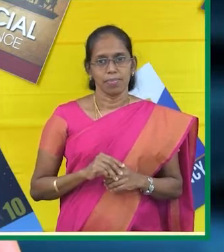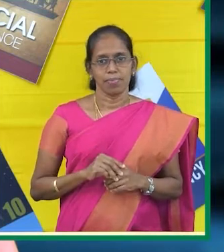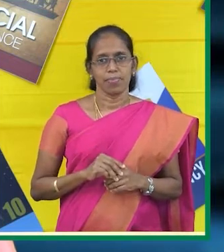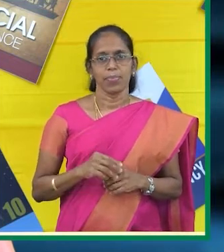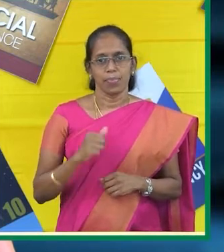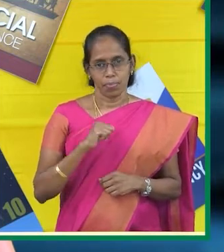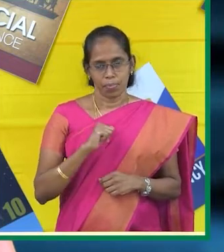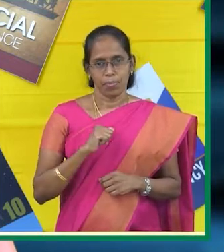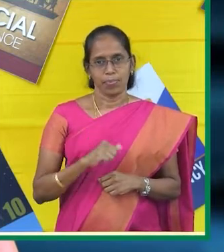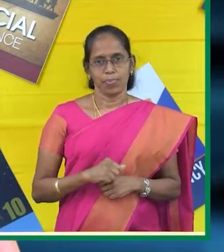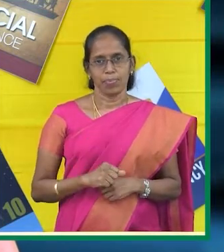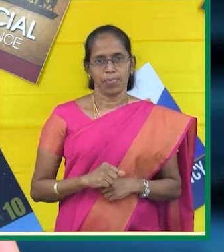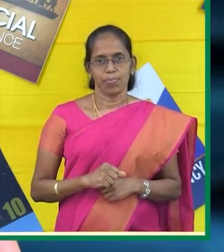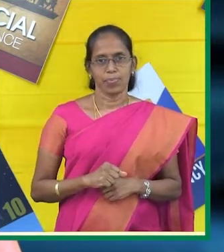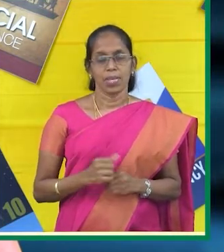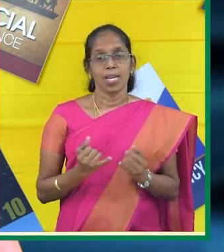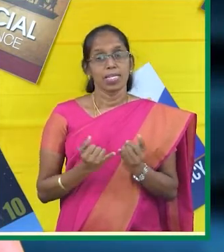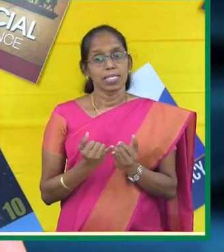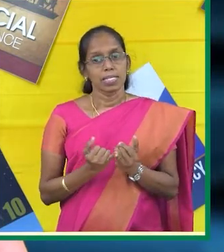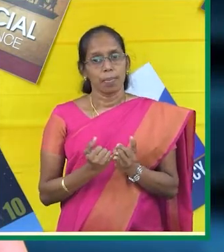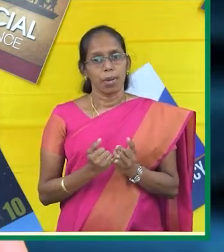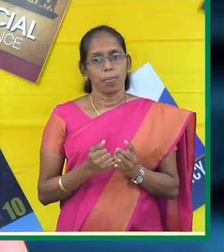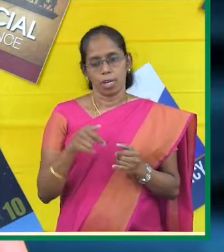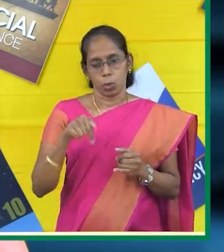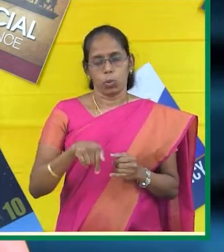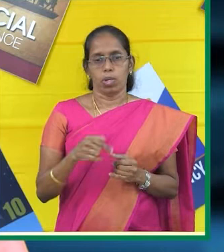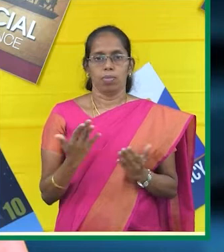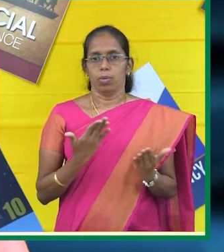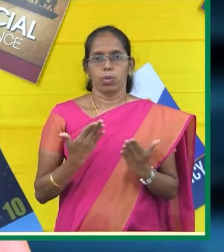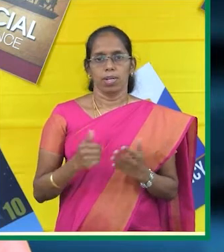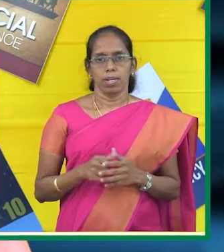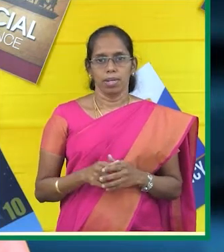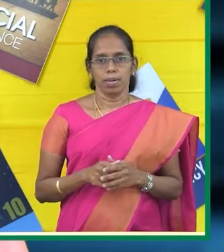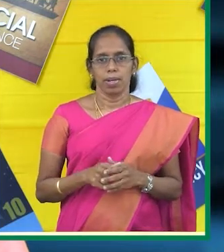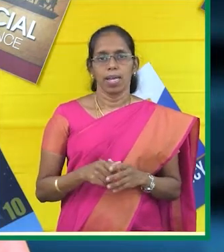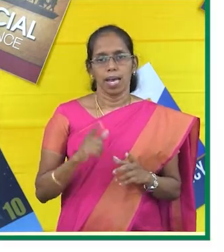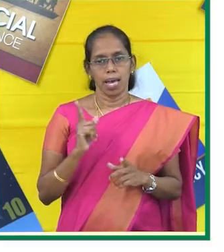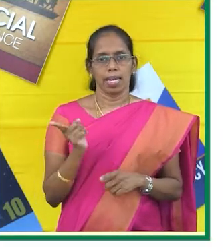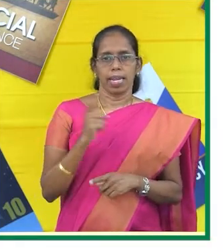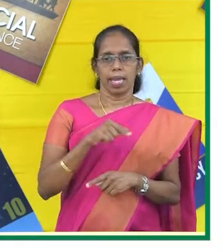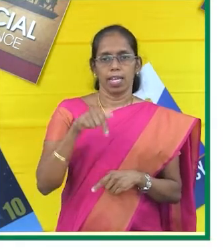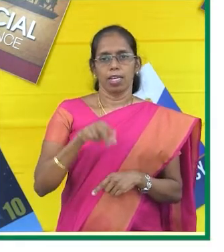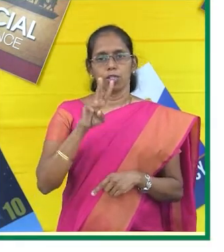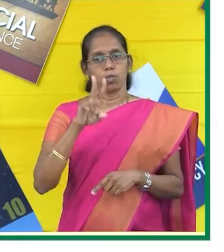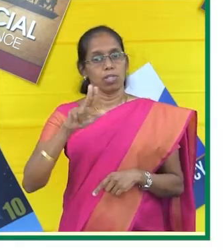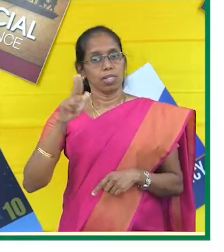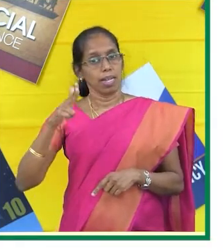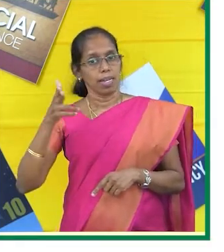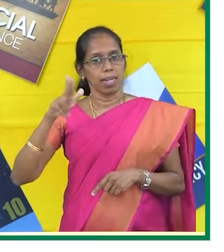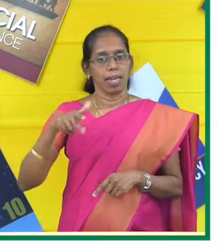மூன்றாவதாக இருக்கக்கூடியது நம்முடைய சப்ளிமெண்ட்ரி. இன்றைக்கி டீல் பண்ண போகிற சப்ளிமெண்ட்ரி, எ டே